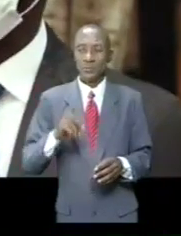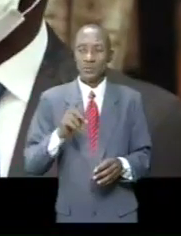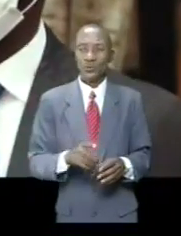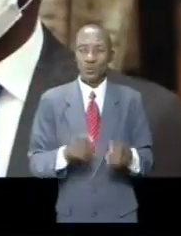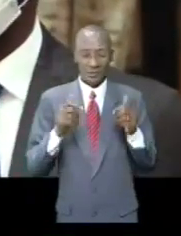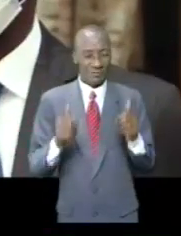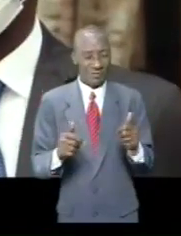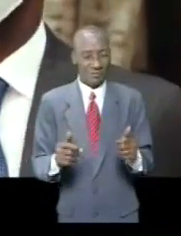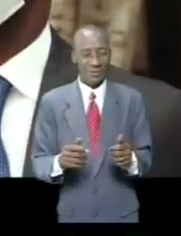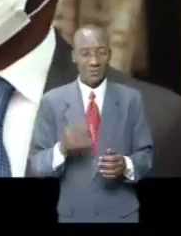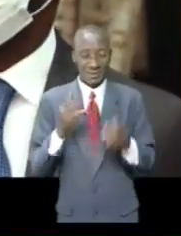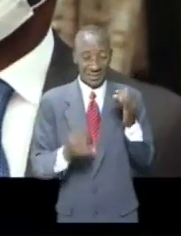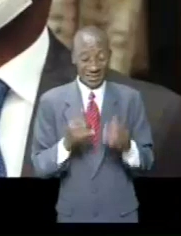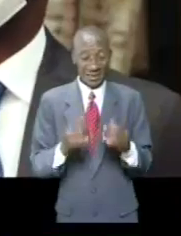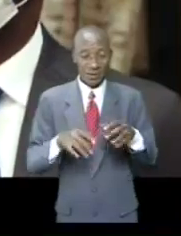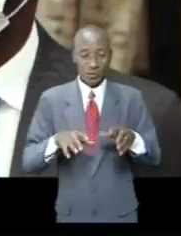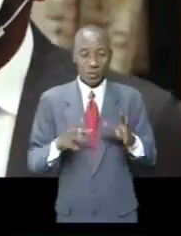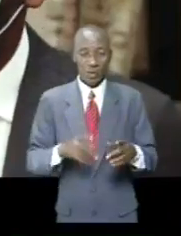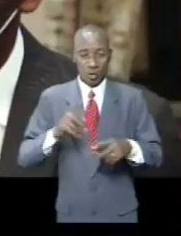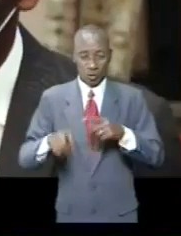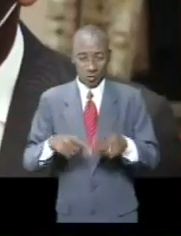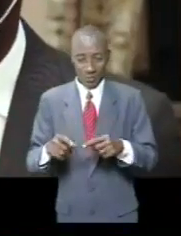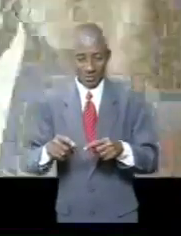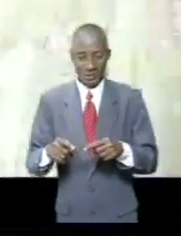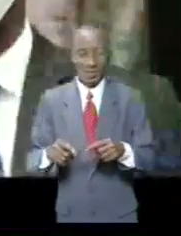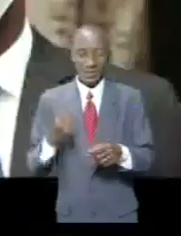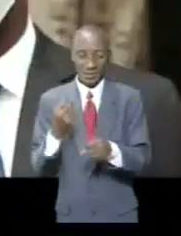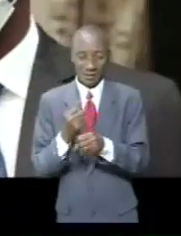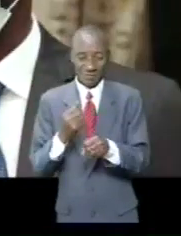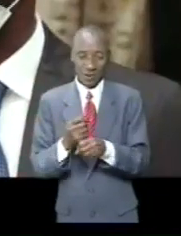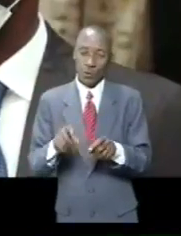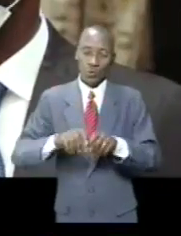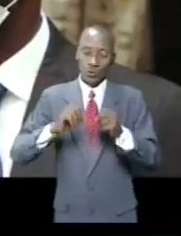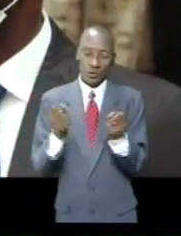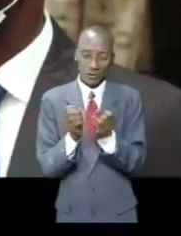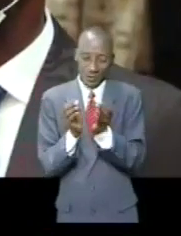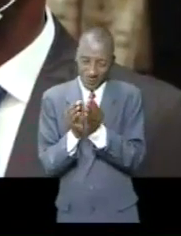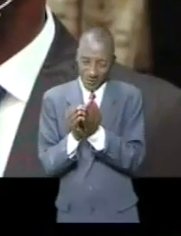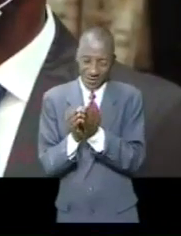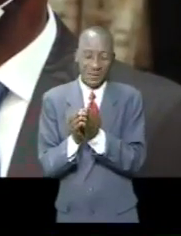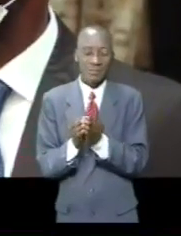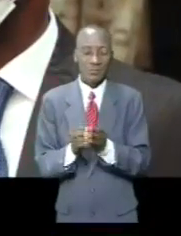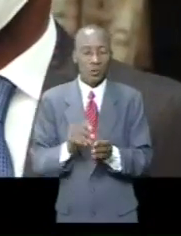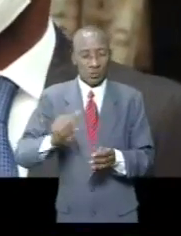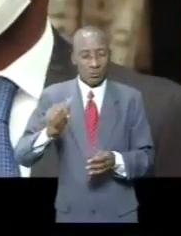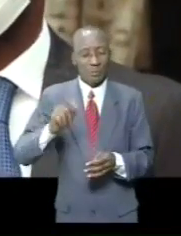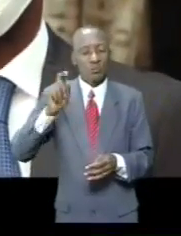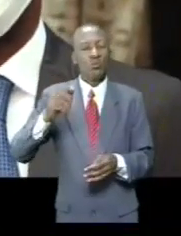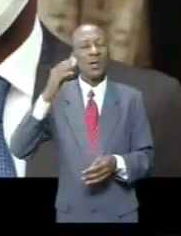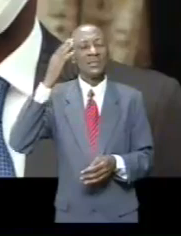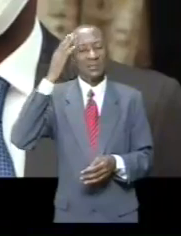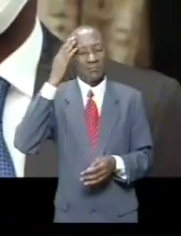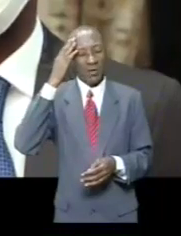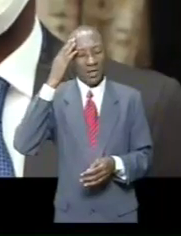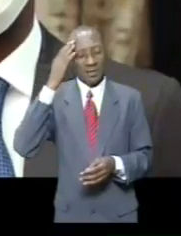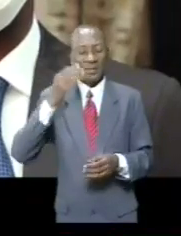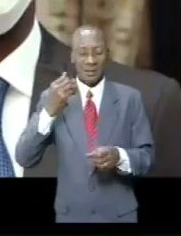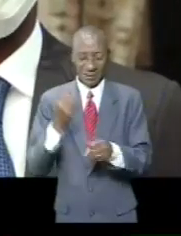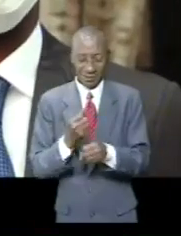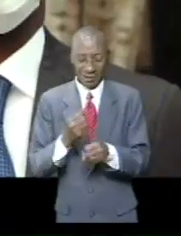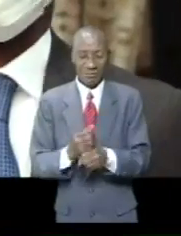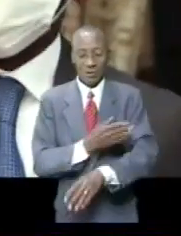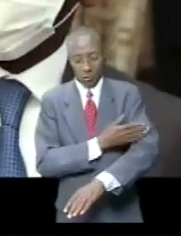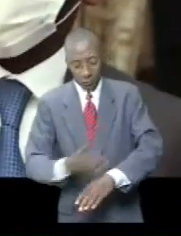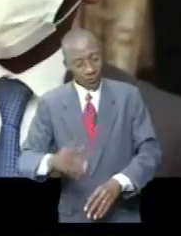mets une initiative en place, que je puisse avoir l'accompagnement qu'il faut. Nous sommes en train de mettre en place cette structure pour que les PME puissent être accompagnées,